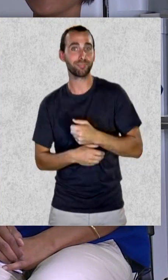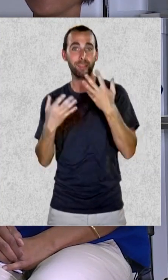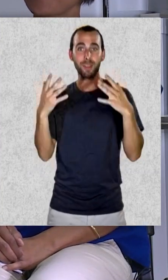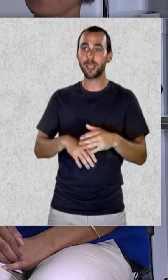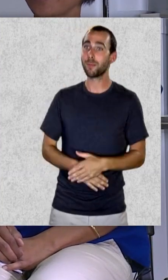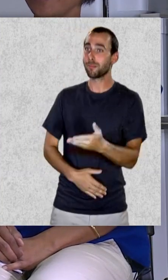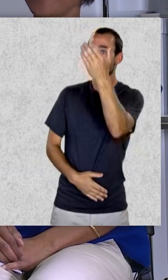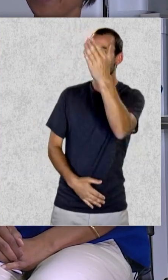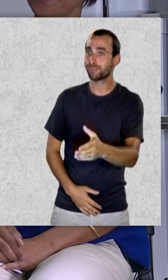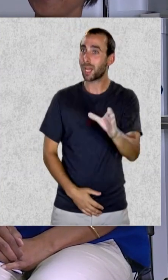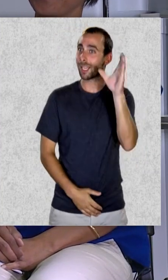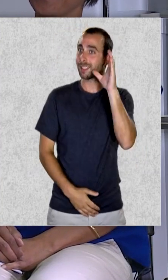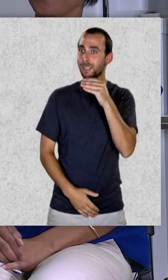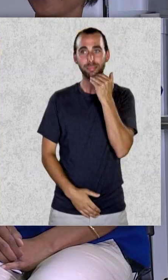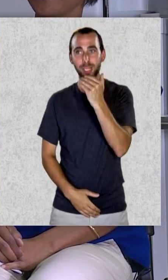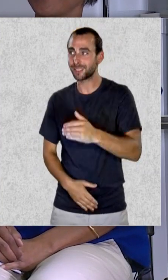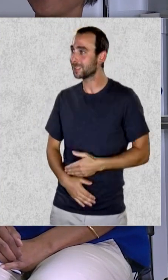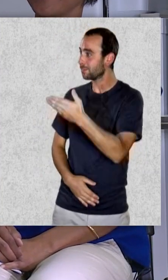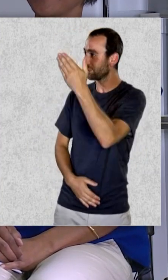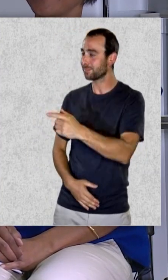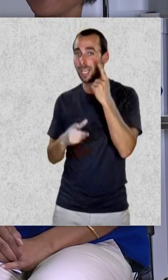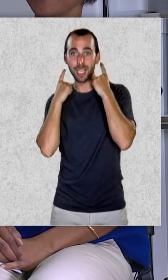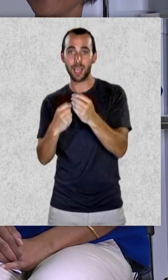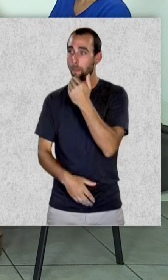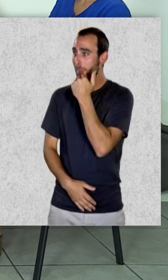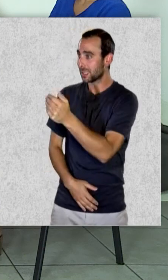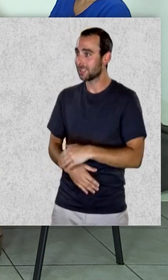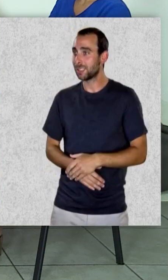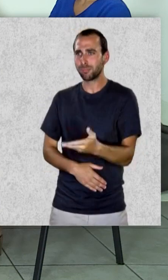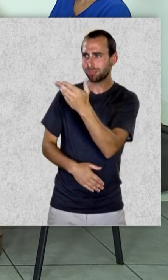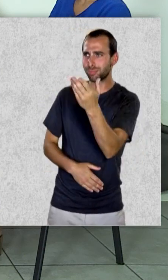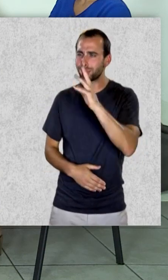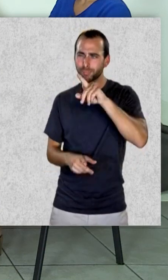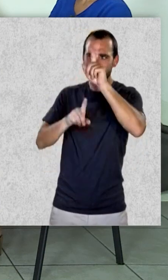Gopoya. Merci. Merci Erika Nichols d'avoir répondu à nos questions. Puis merci pour